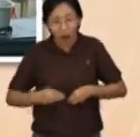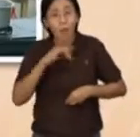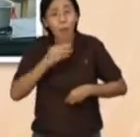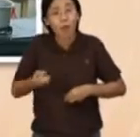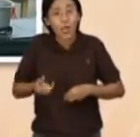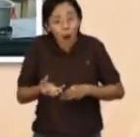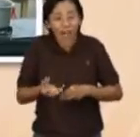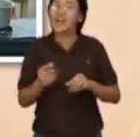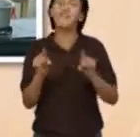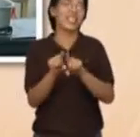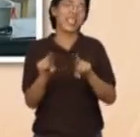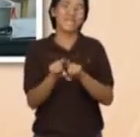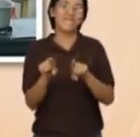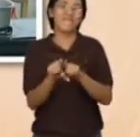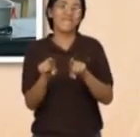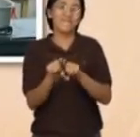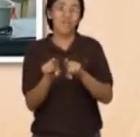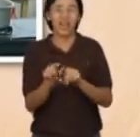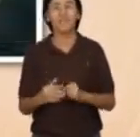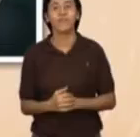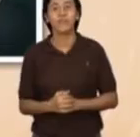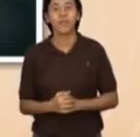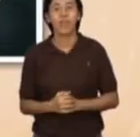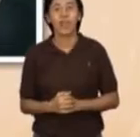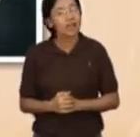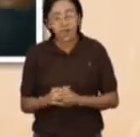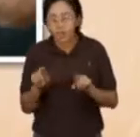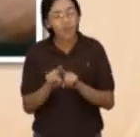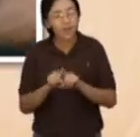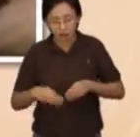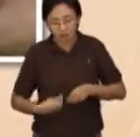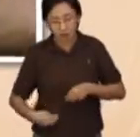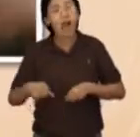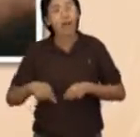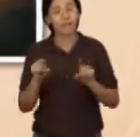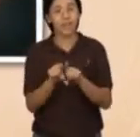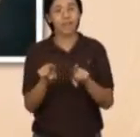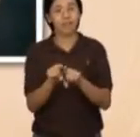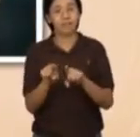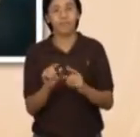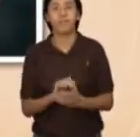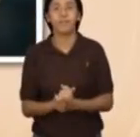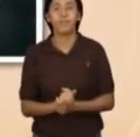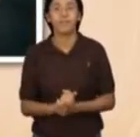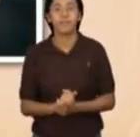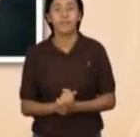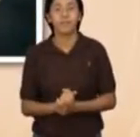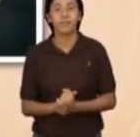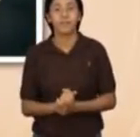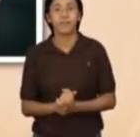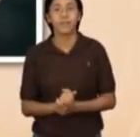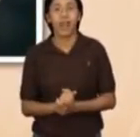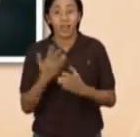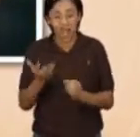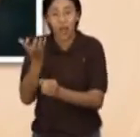อันเดียวกันเลยนะครับ ค่ะ เราทำไส้อั่วแล้วก็ใช้ไส้ตัวนี้เหมือนกันนะฮะแล้วเสร็จแล้วเราก็มากรอกนะฮะกรอกล